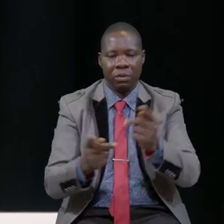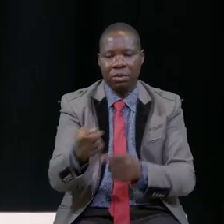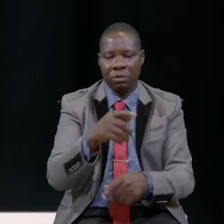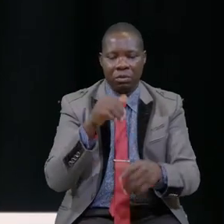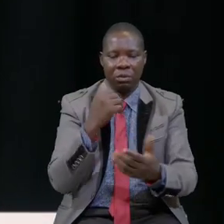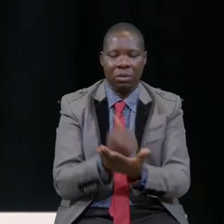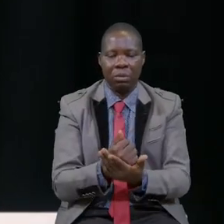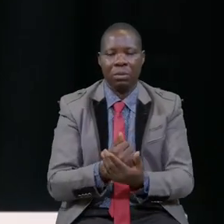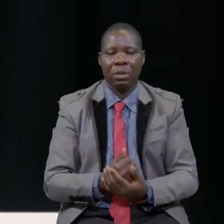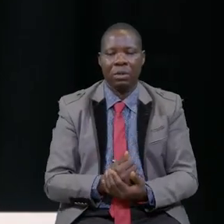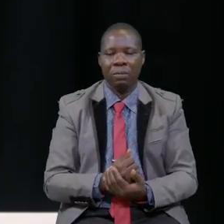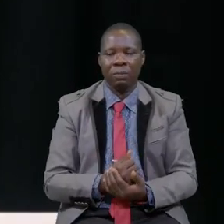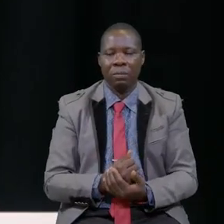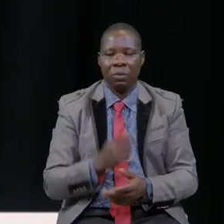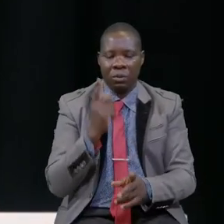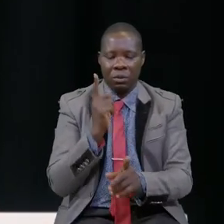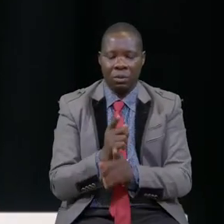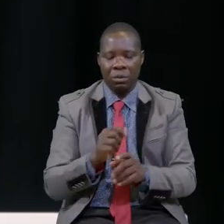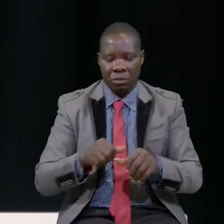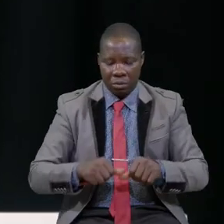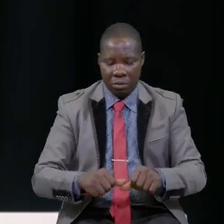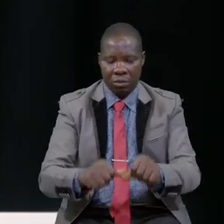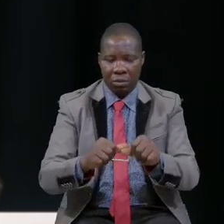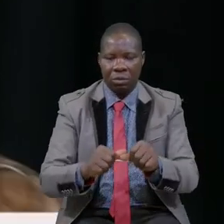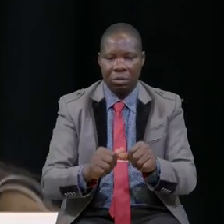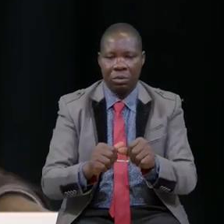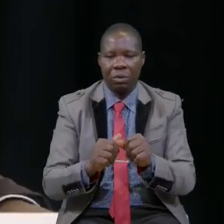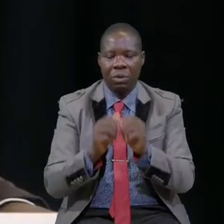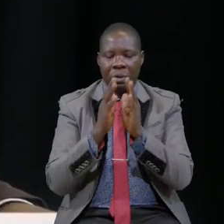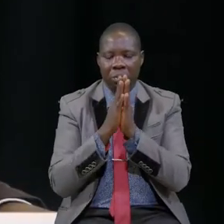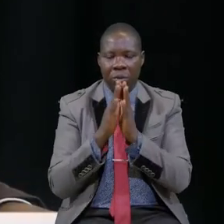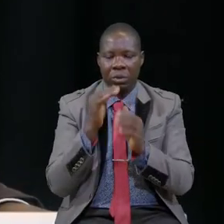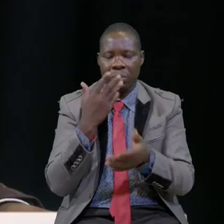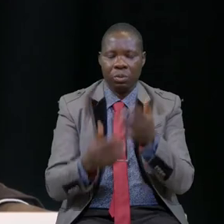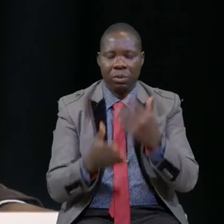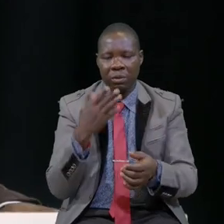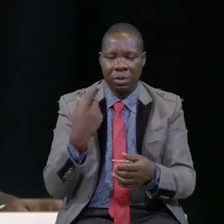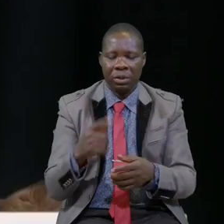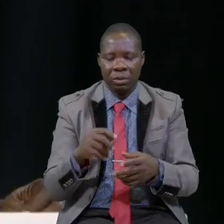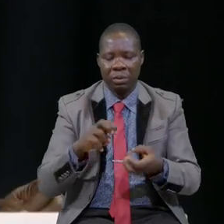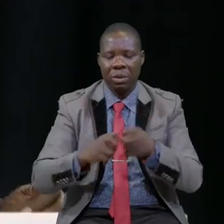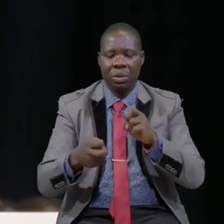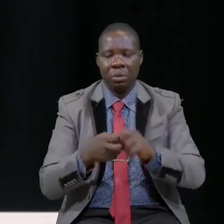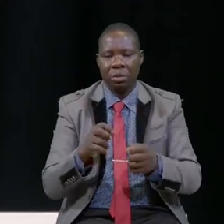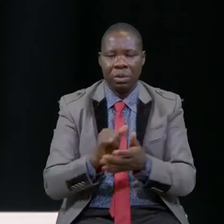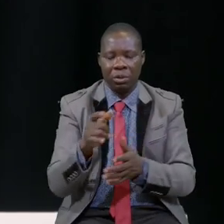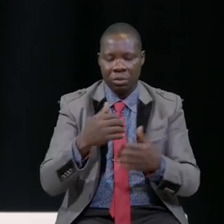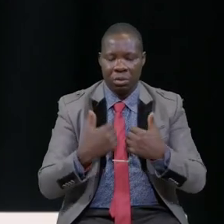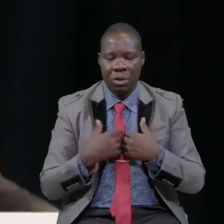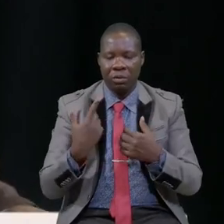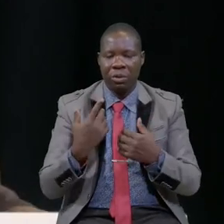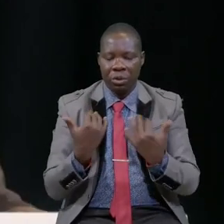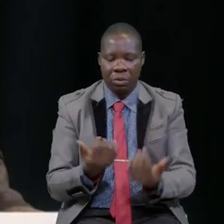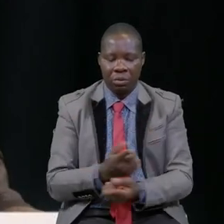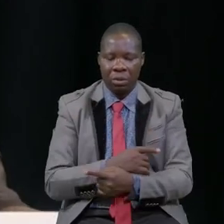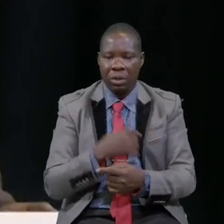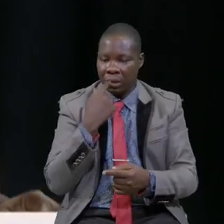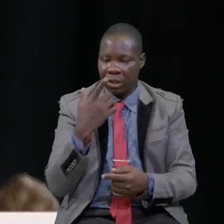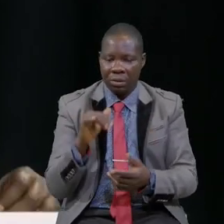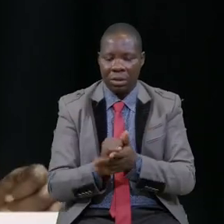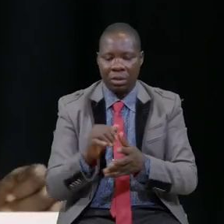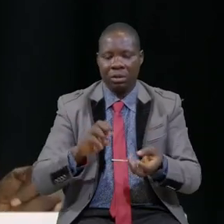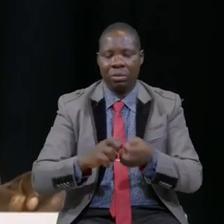Dieu va vous visiter. Continuez. Quel que soit le problème que vous avez, parlez-en à Dieu. C'est votre